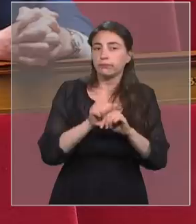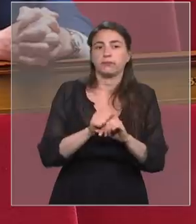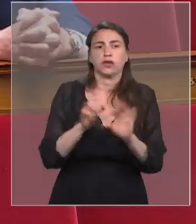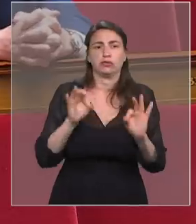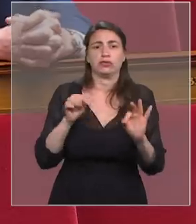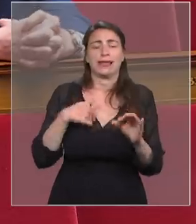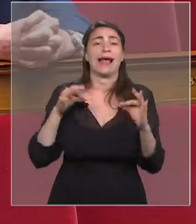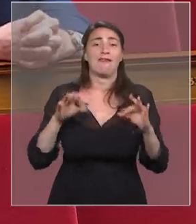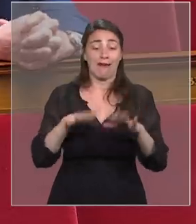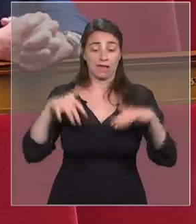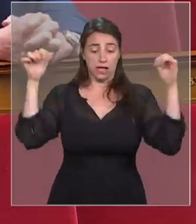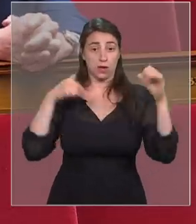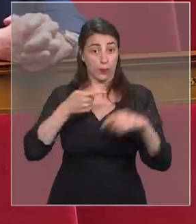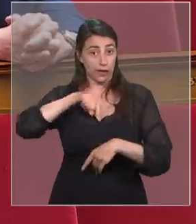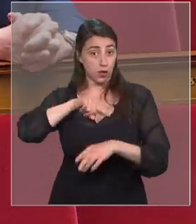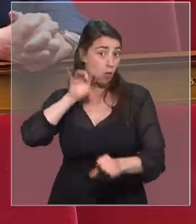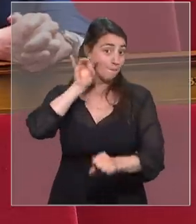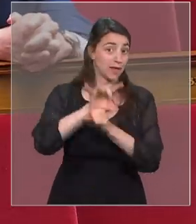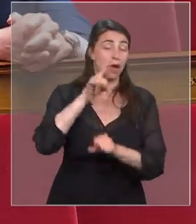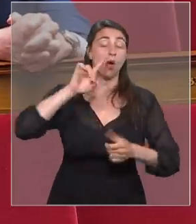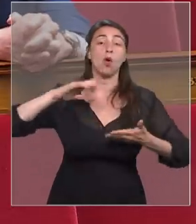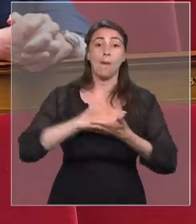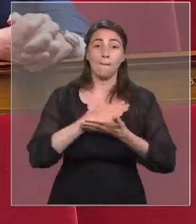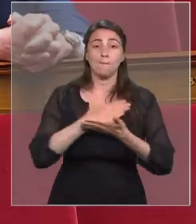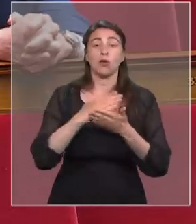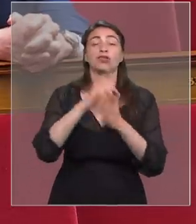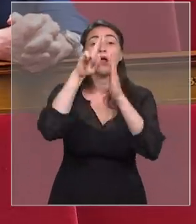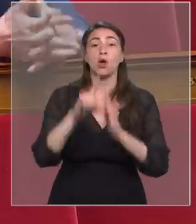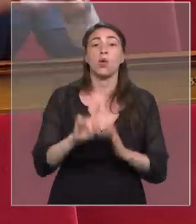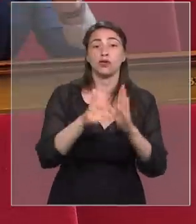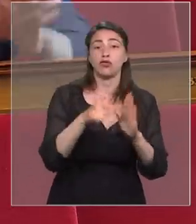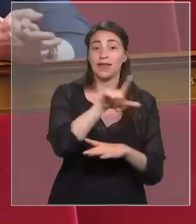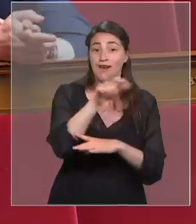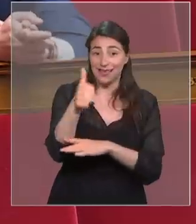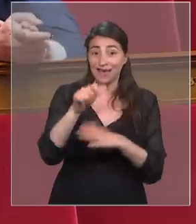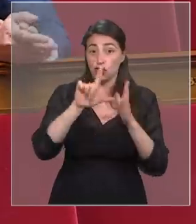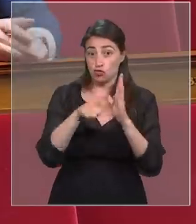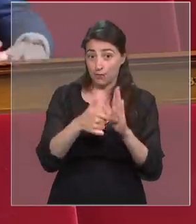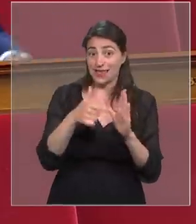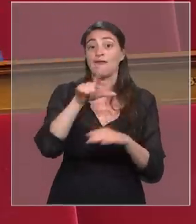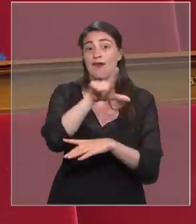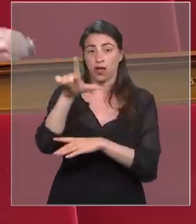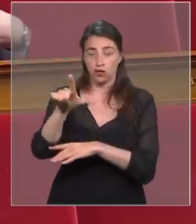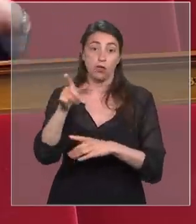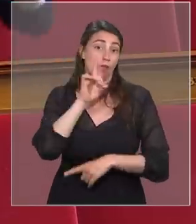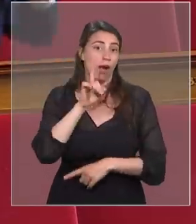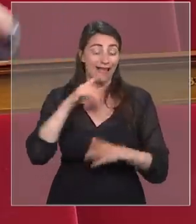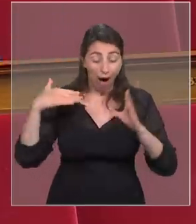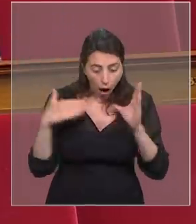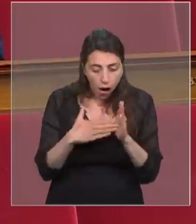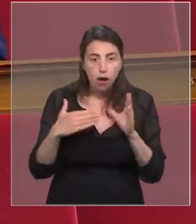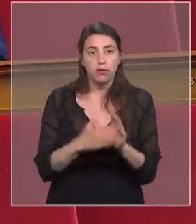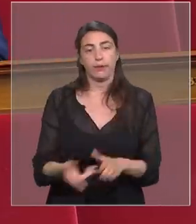hier en hémicycle des projets de loi de règlement 2021 et 2022 parce que, une fois de plus, le